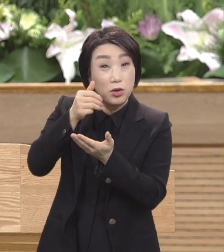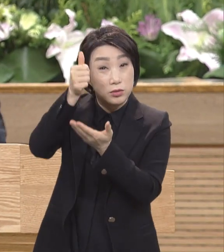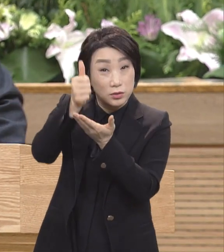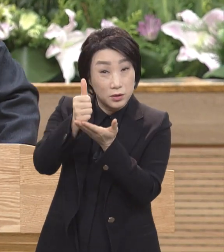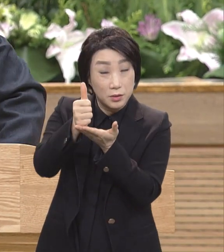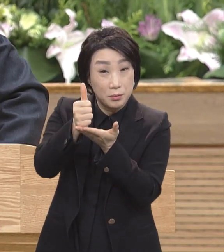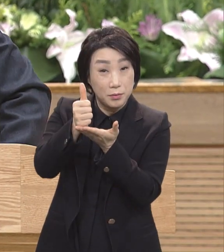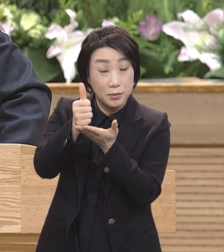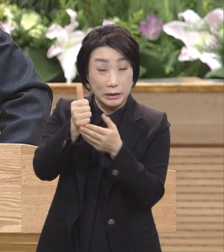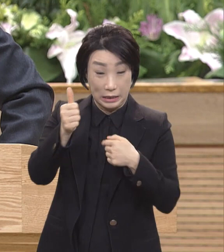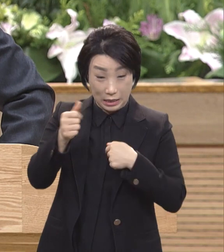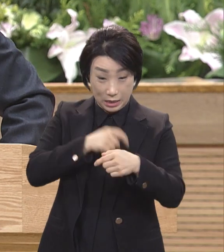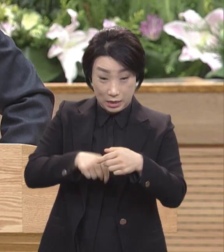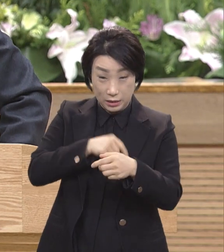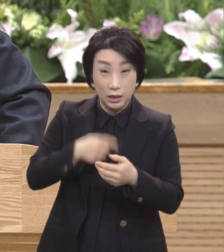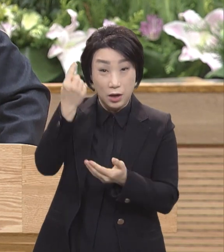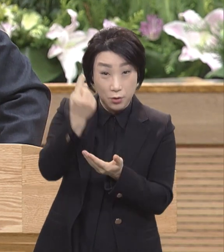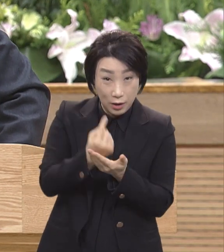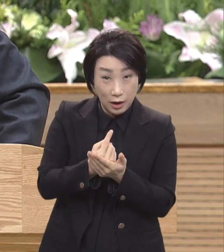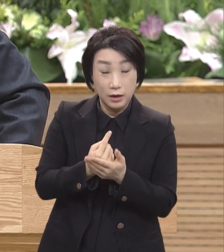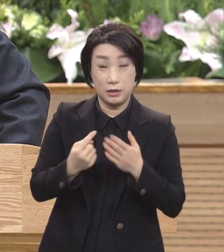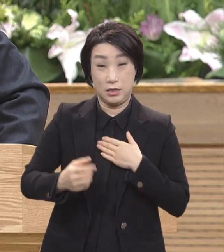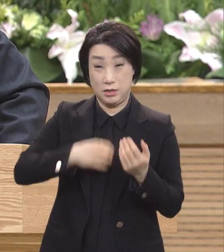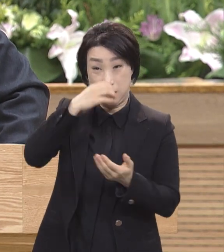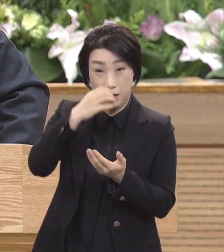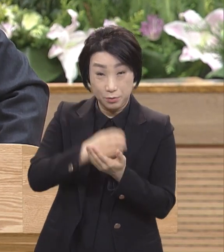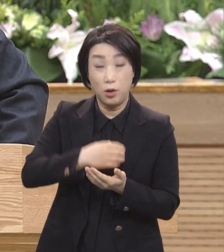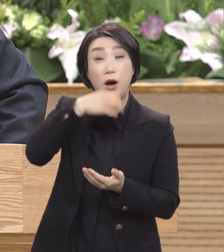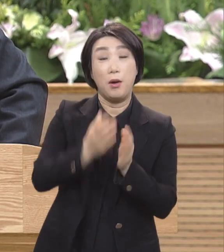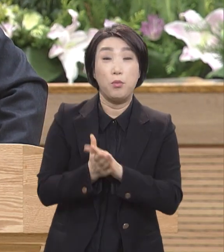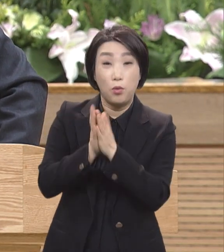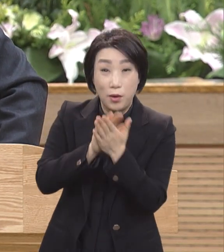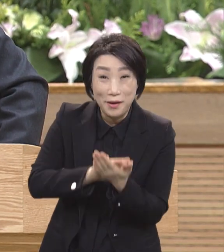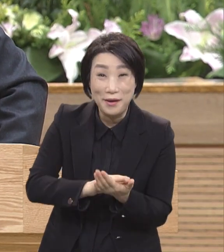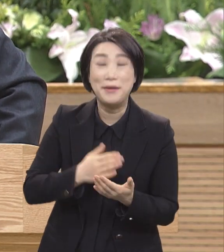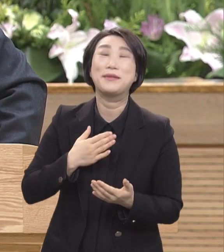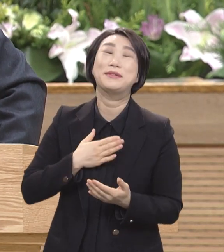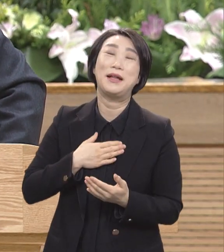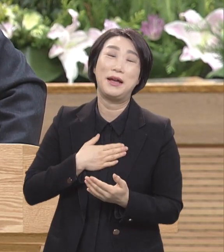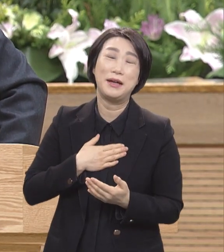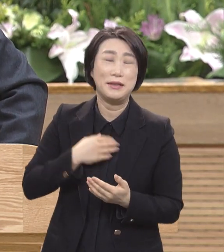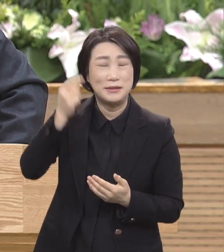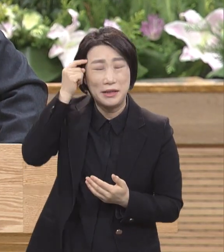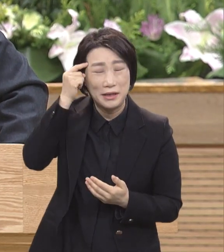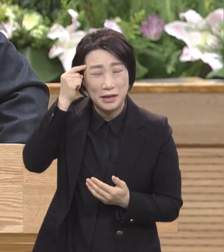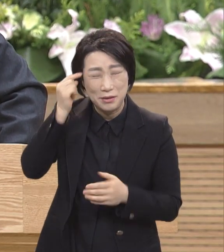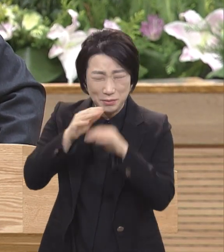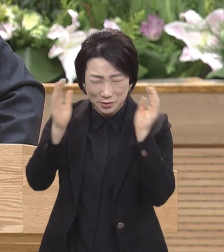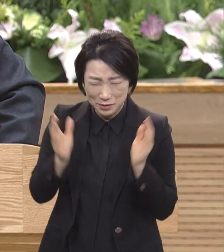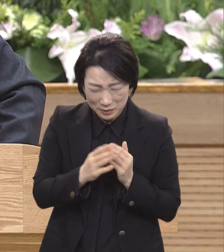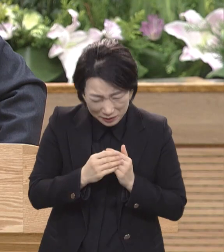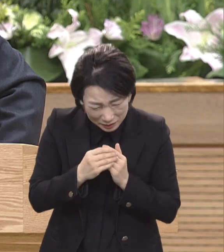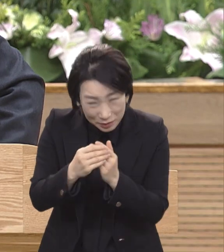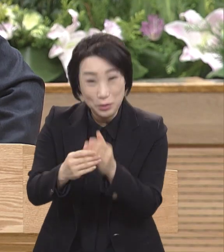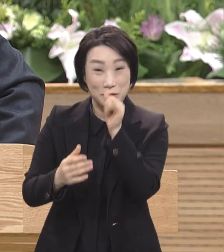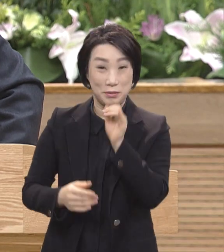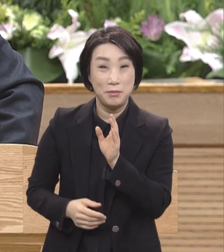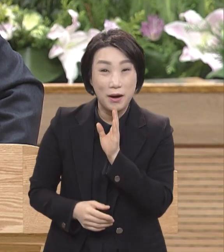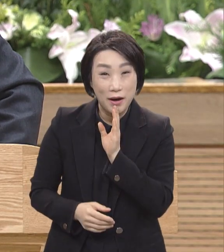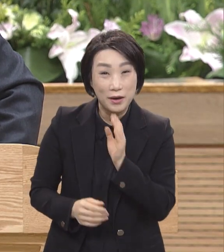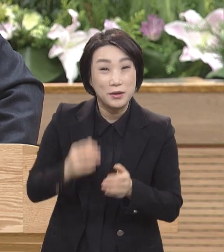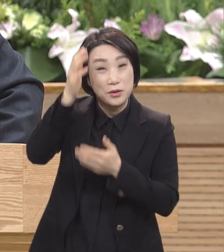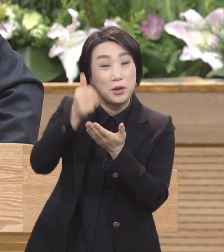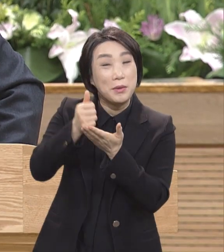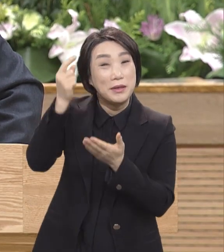성령에 내 안에 오셔서 감동과 감화와 내 생각을 사로잡아 가고